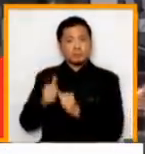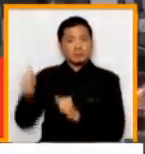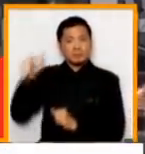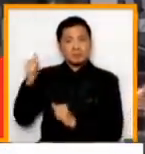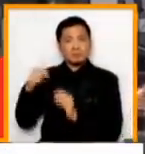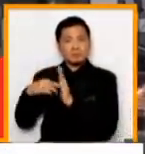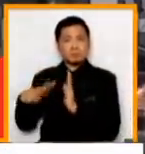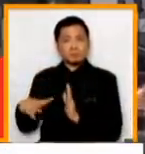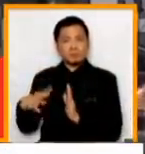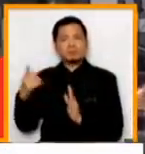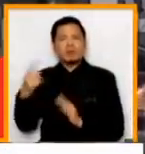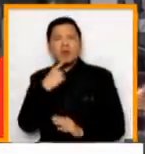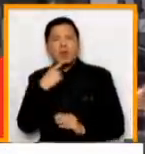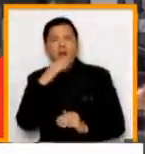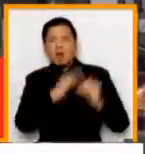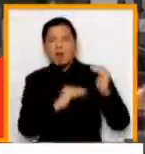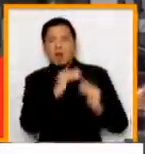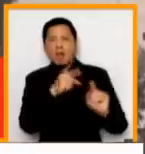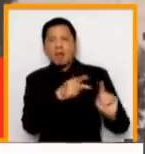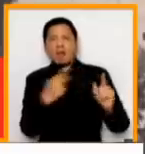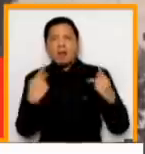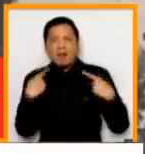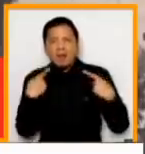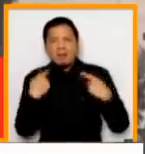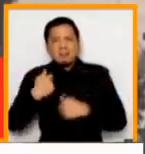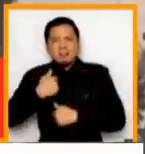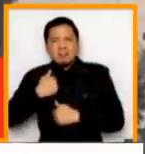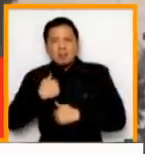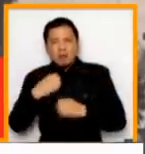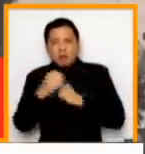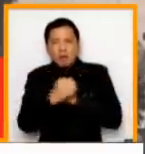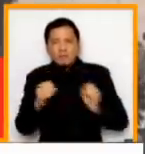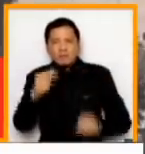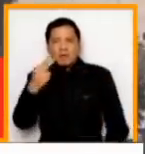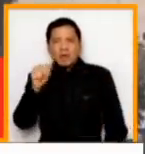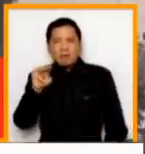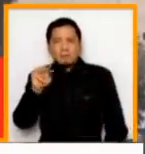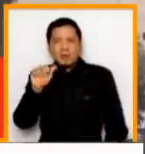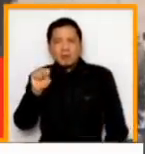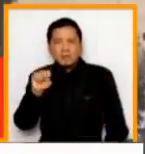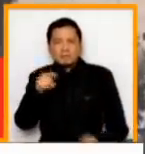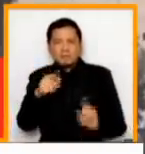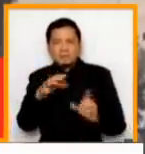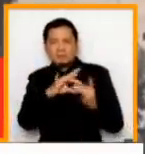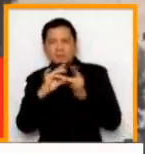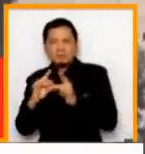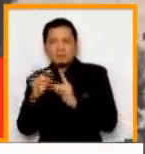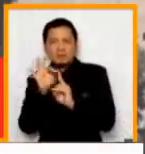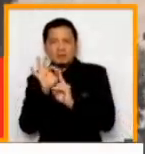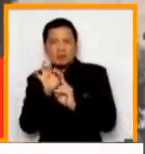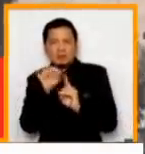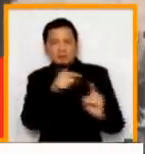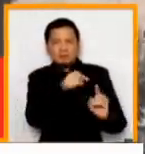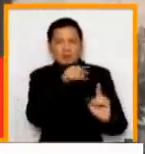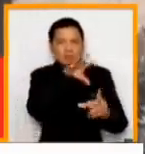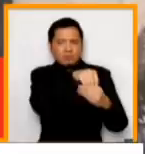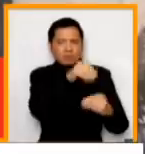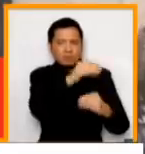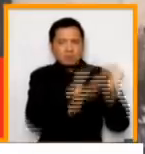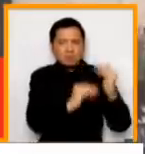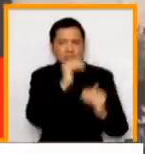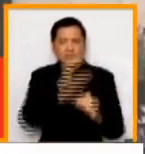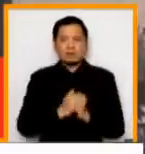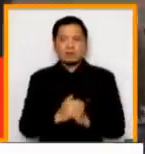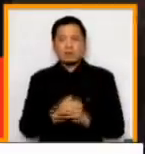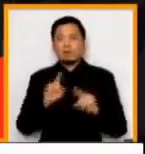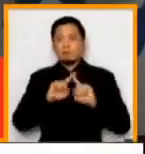assets na pag-aari ng intelligence offices ng Hamas Group ng Palestine. Pero ang may-ari ng gusali, iginiit na walang ebidensya kaugnay